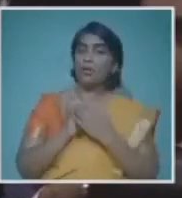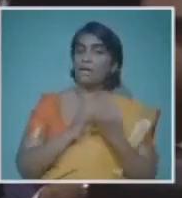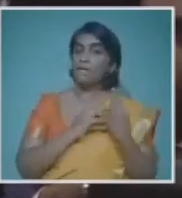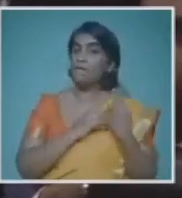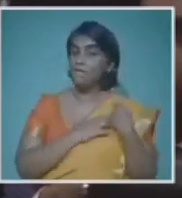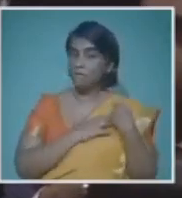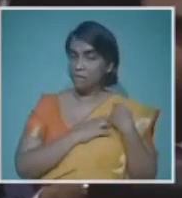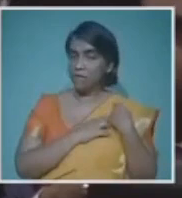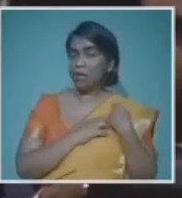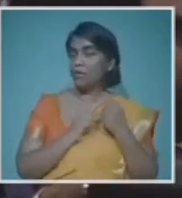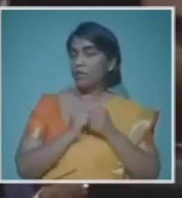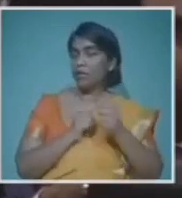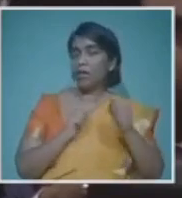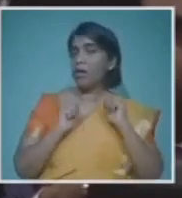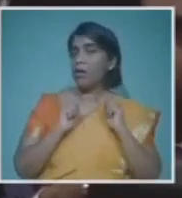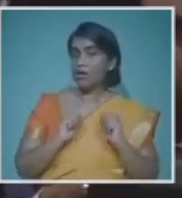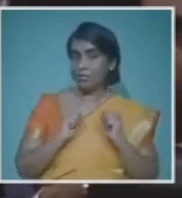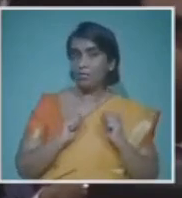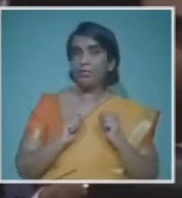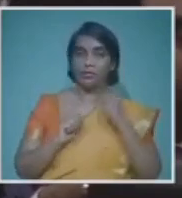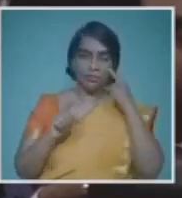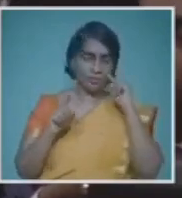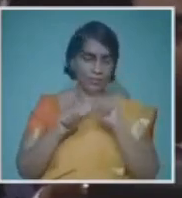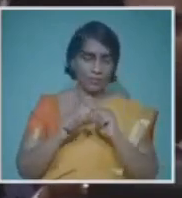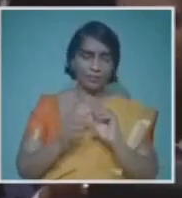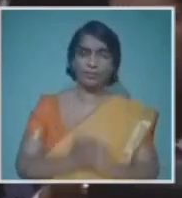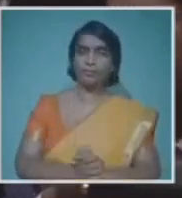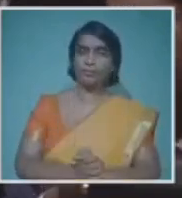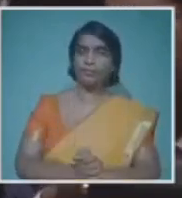වගකීම කෙසේ විය යුතුද යන්න සම්බන්ධව.